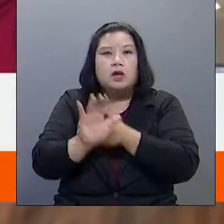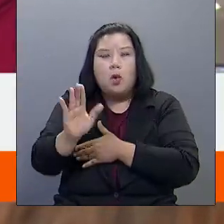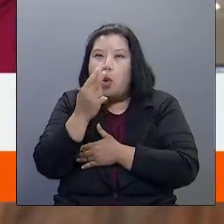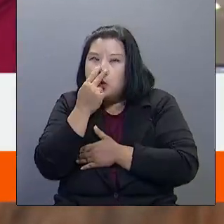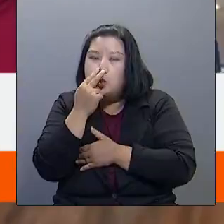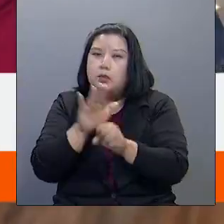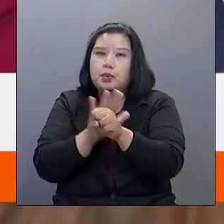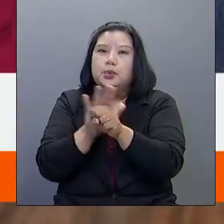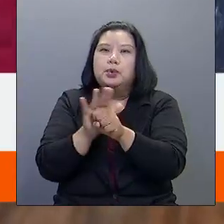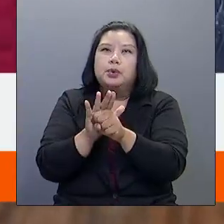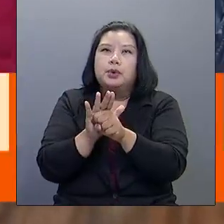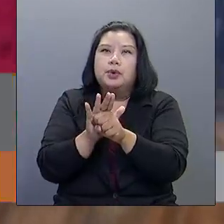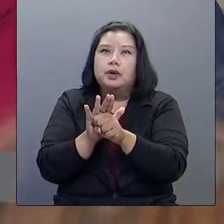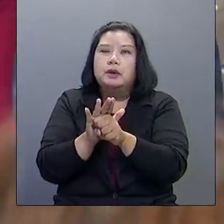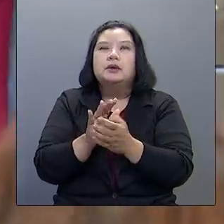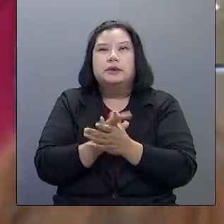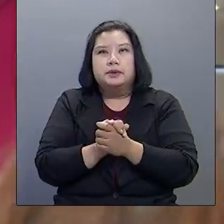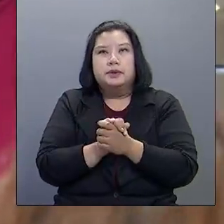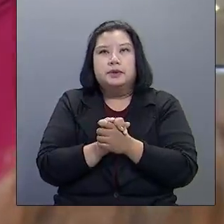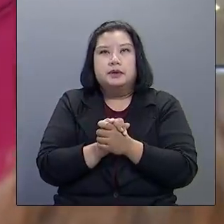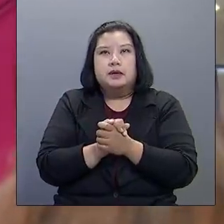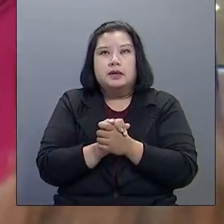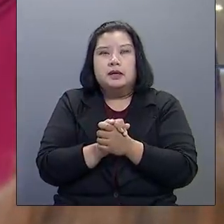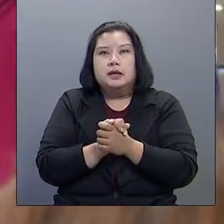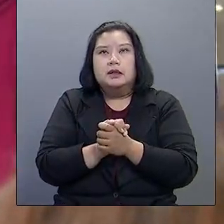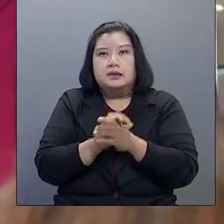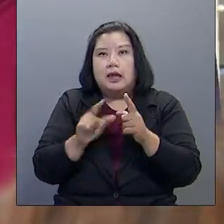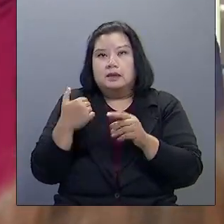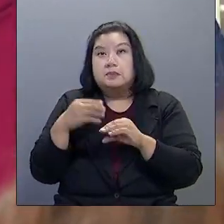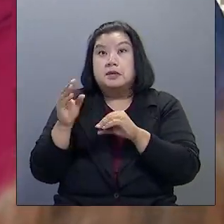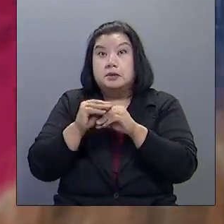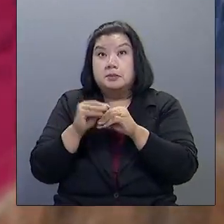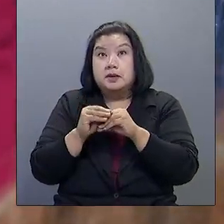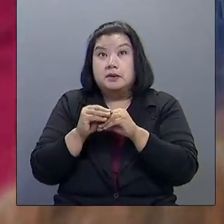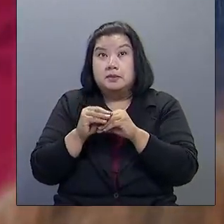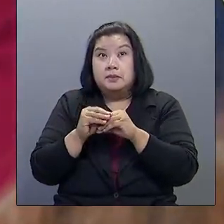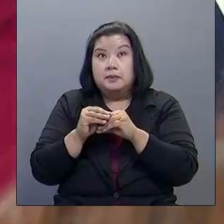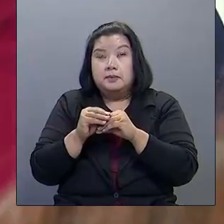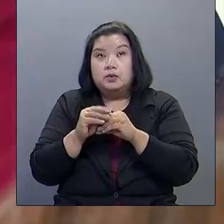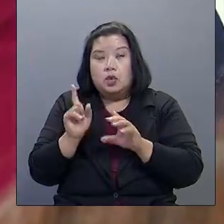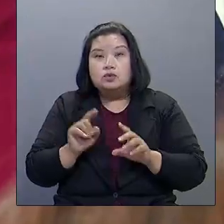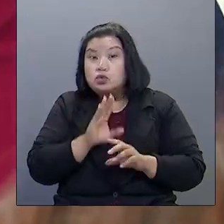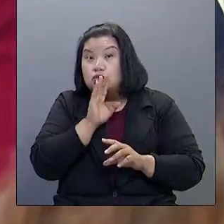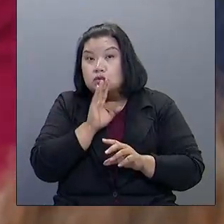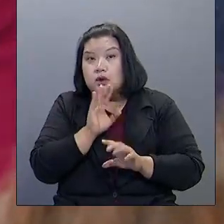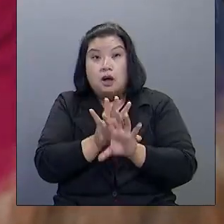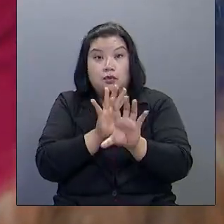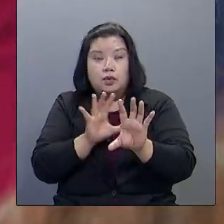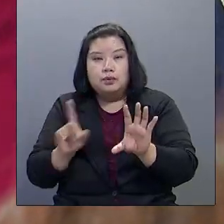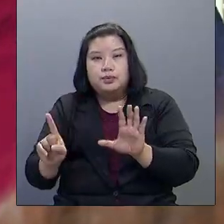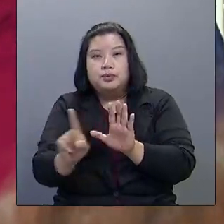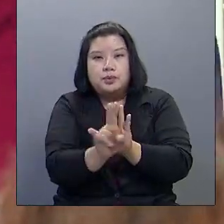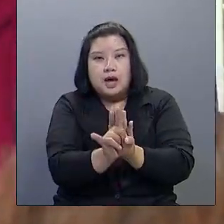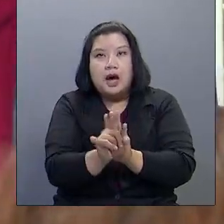าของมายโปจะมีบอกว่าจะมีลูกเล่นนิดนึงตอนที่เขาแบบว่าไปทักทายแฟนอะไรเงี้ยครับเขาก็จะมีบอกว่าชุดพิเ